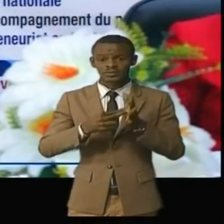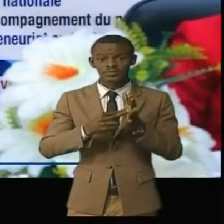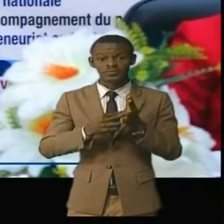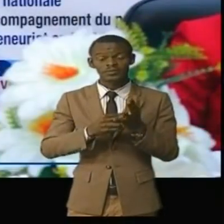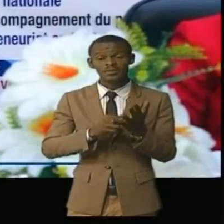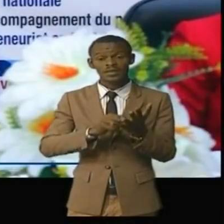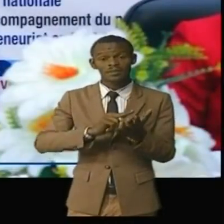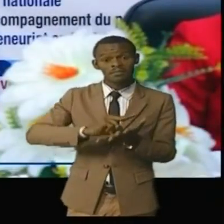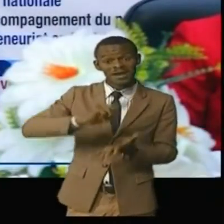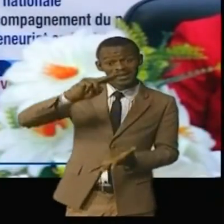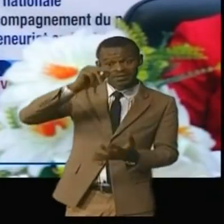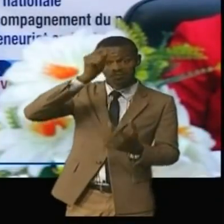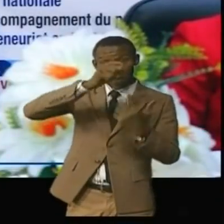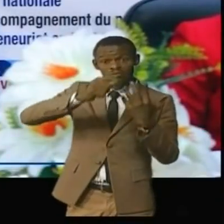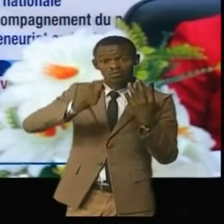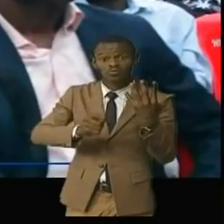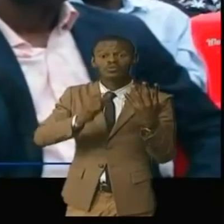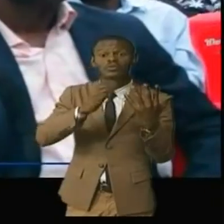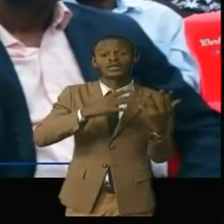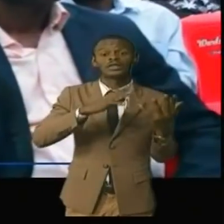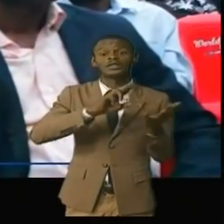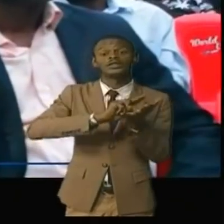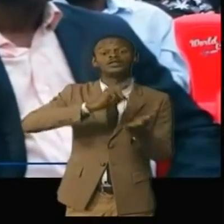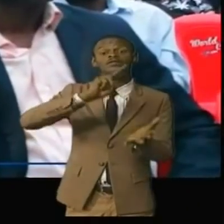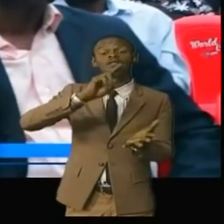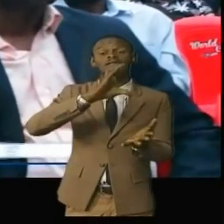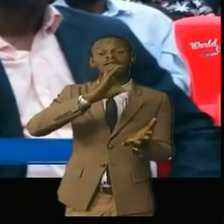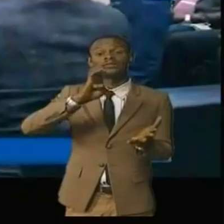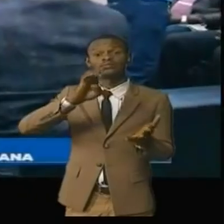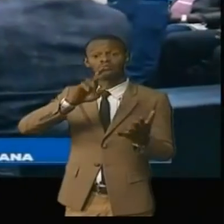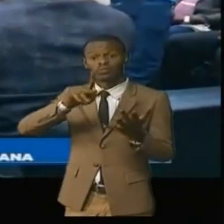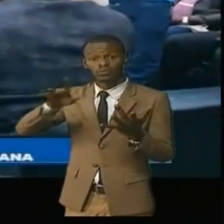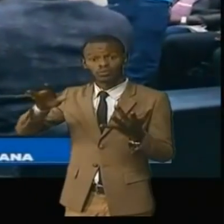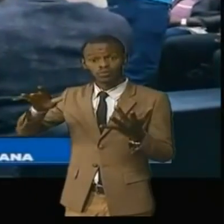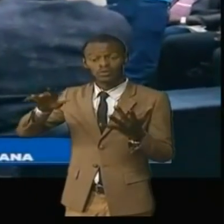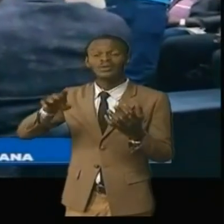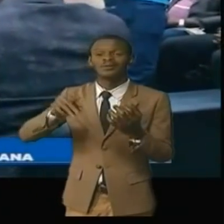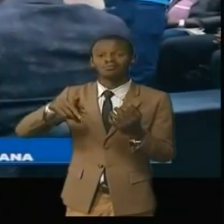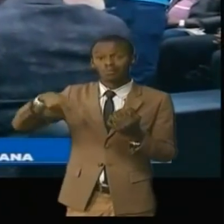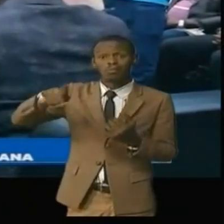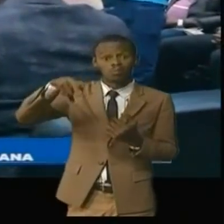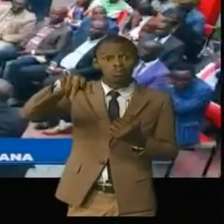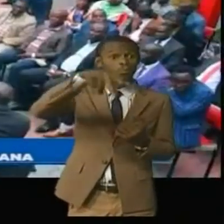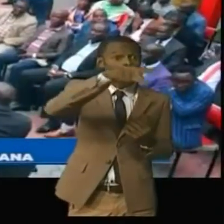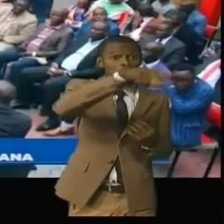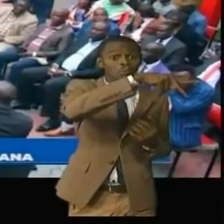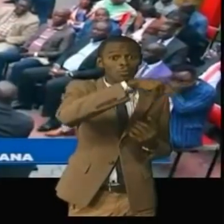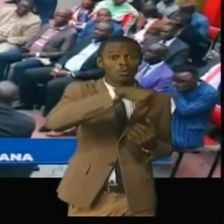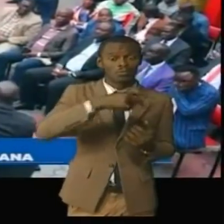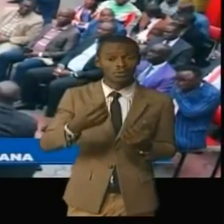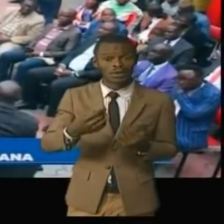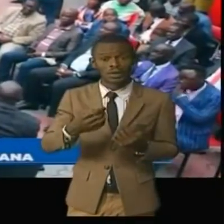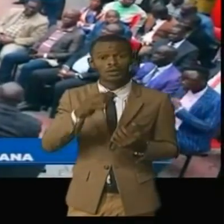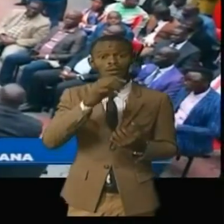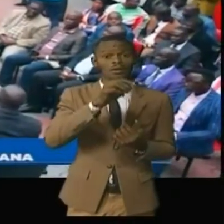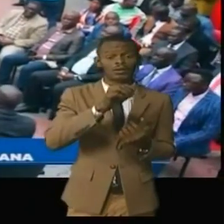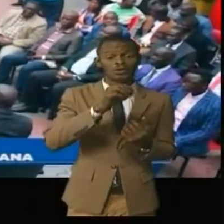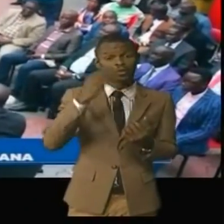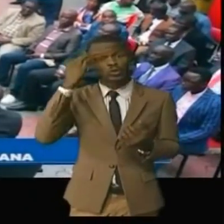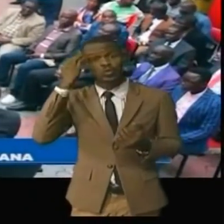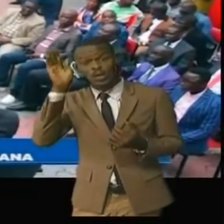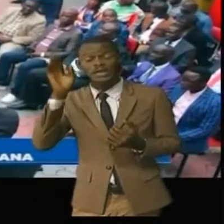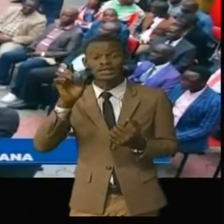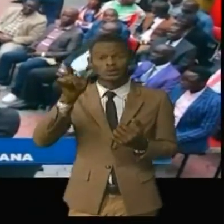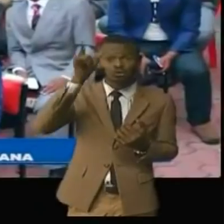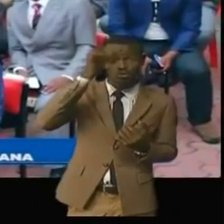réseau Sepromade, on peut citer l'université du Sepromade de Kolwezi, de Bumba, de Boma, de Matadi, de Diofa et de